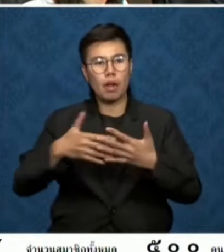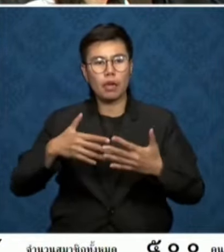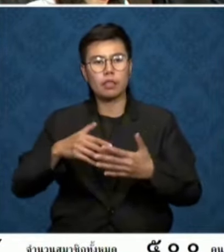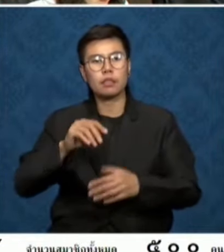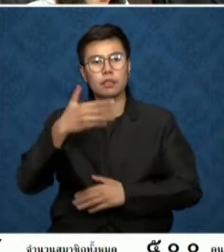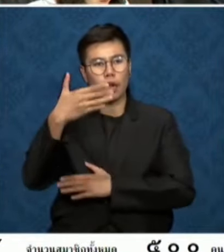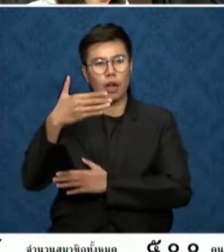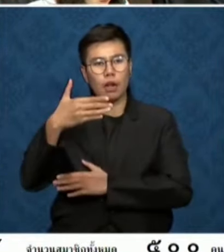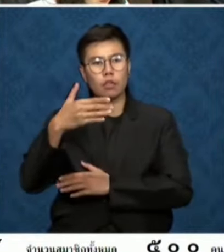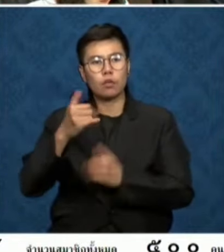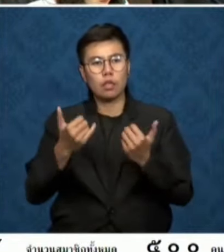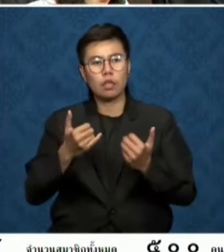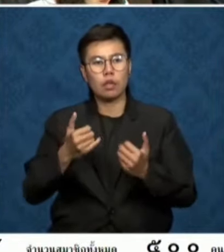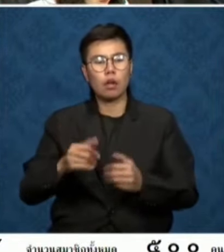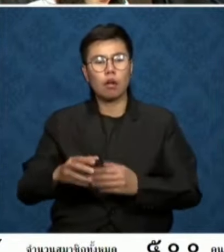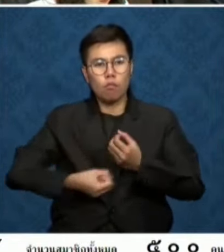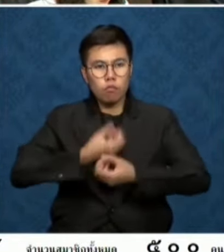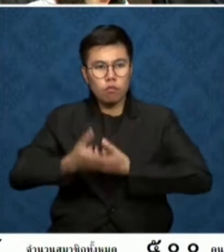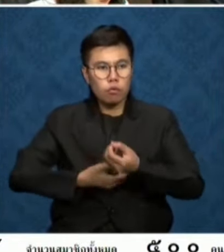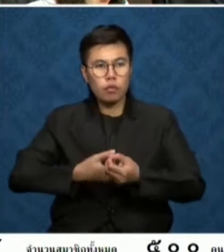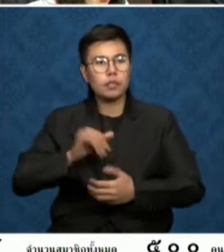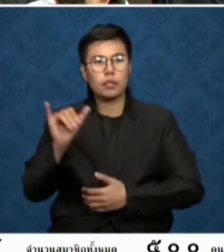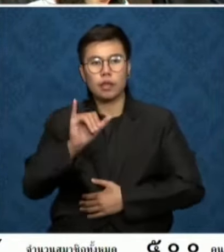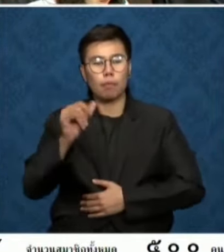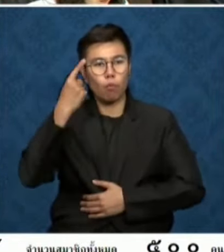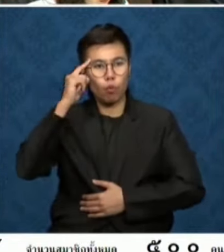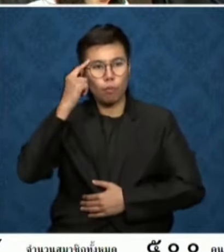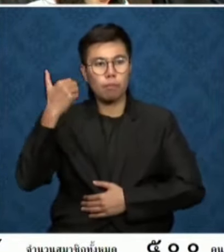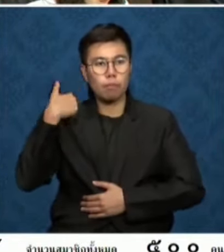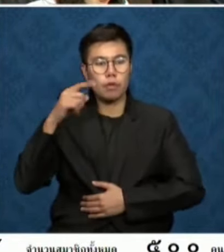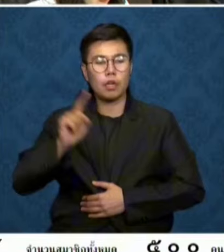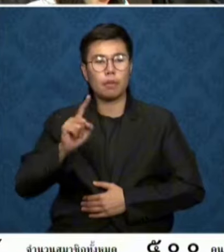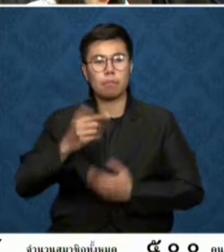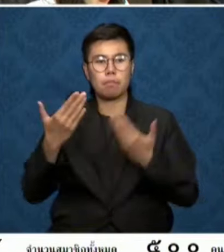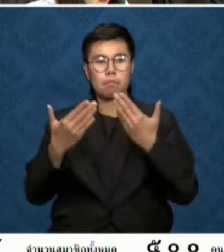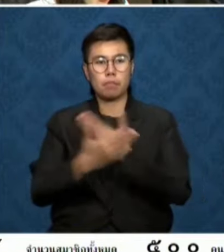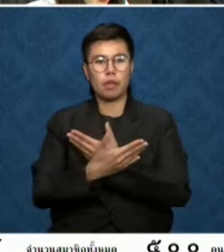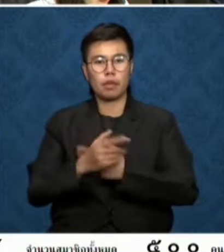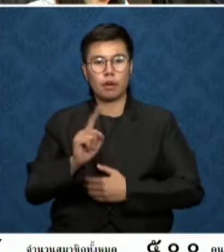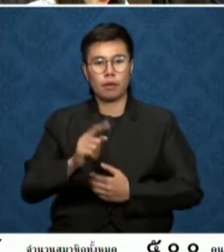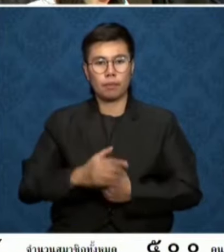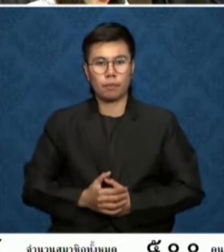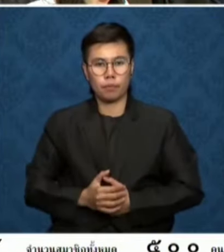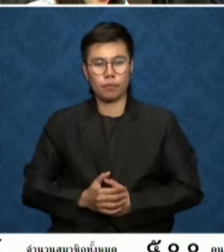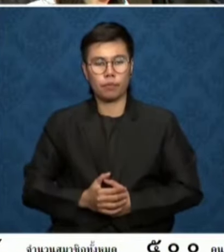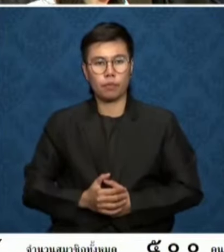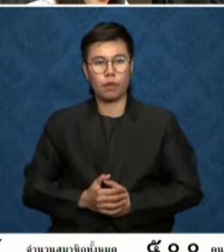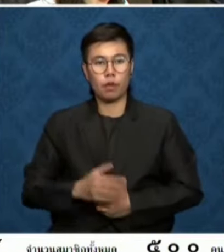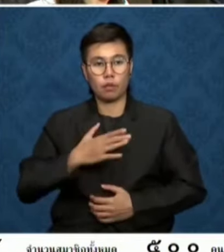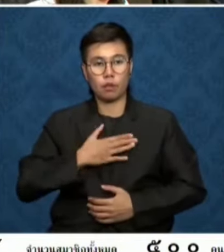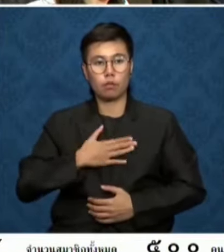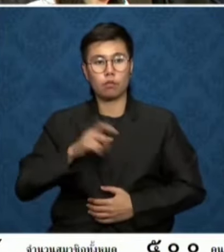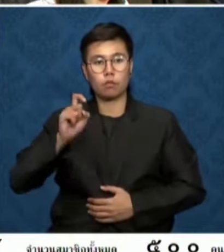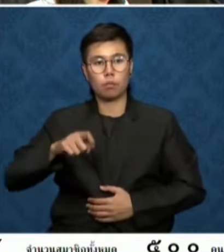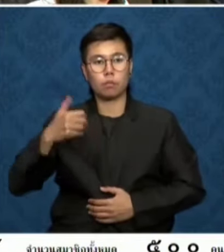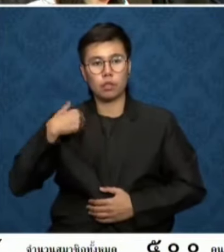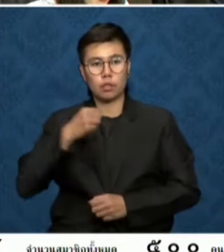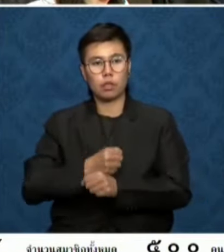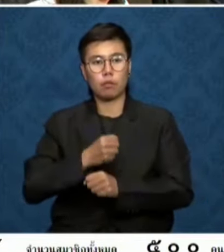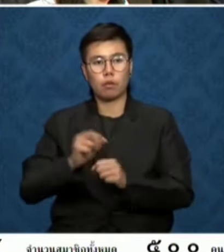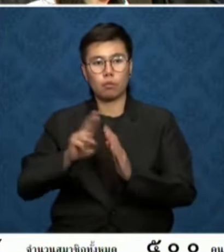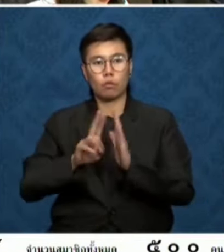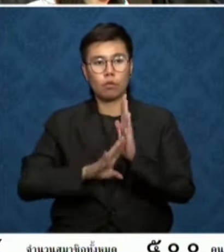ะคะ Public Hearing รับฟังความคิดเห็นแล้วก็ยังไม่รู้ว่าจะมีการเปลี่ยนแปลงไปมากขนาดไหนที่เราจะต้องมีการจัดทำระบ